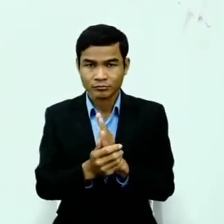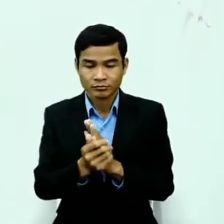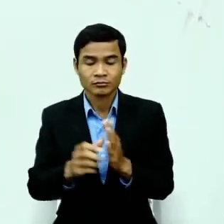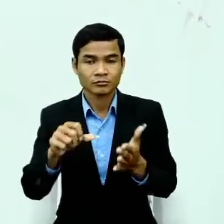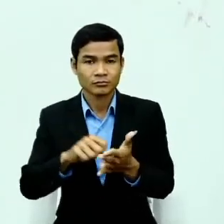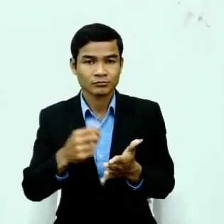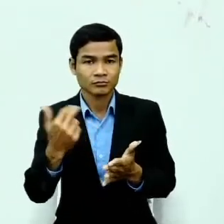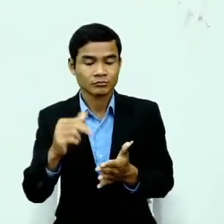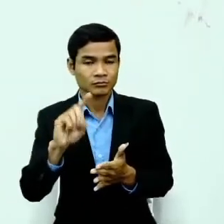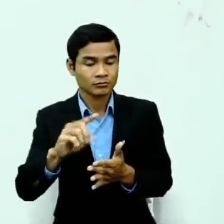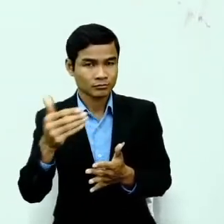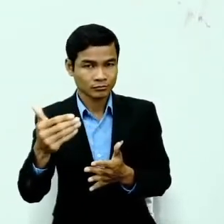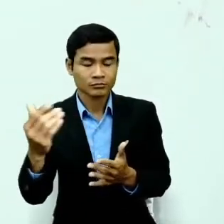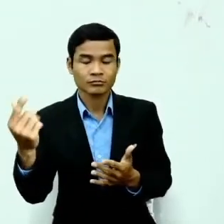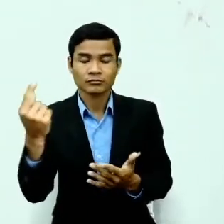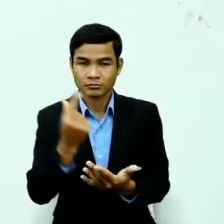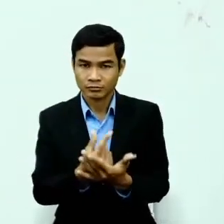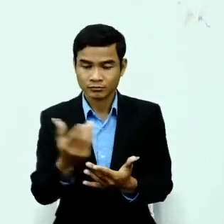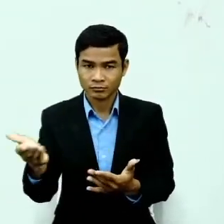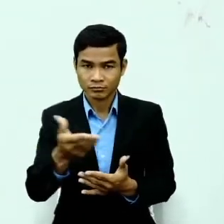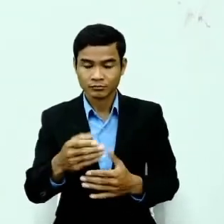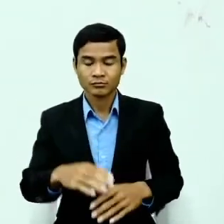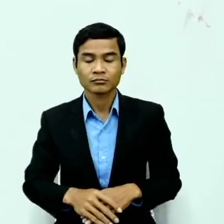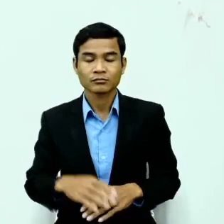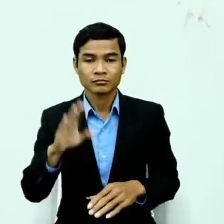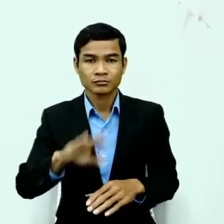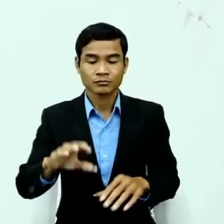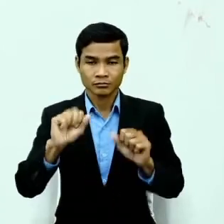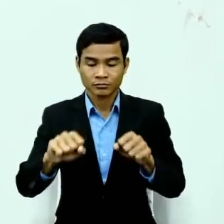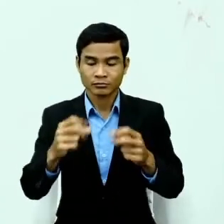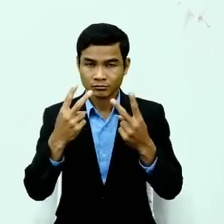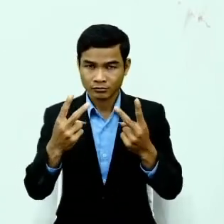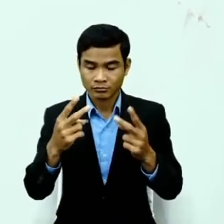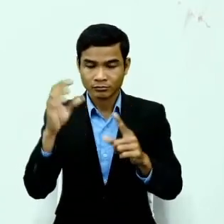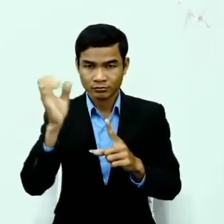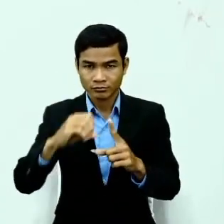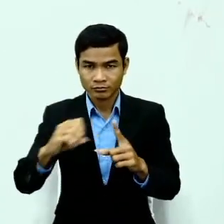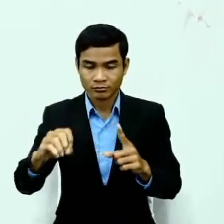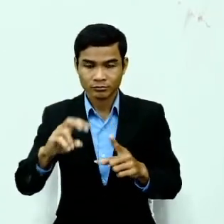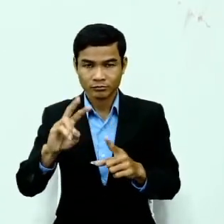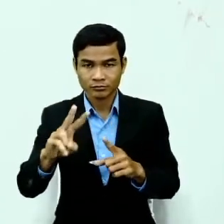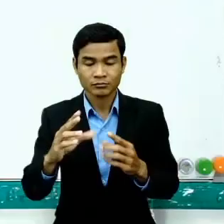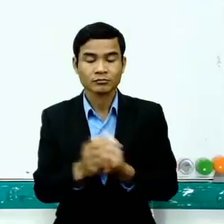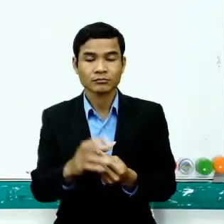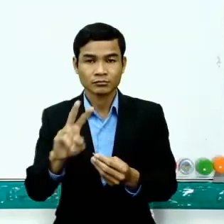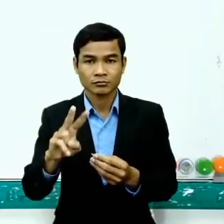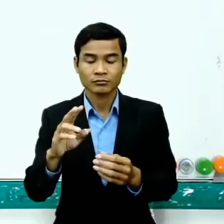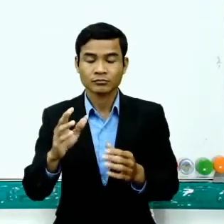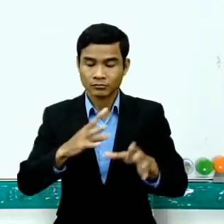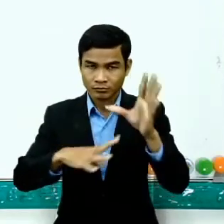bò tị đập rằm buồn đọt đá chà con mơ là ba chùm nuôn tì đa dương bàn